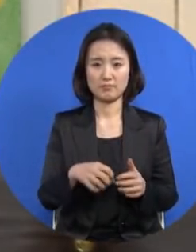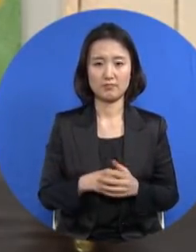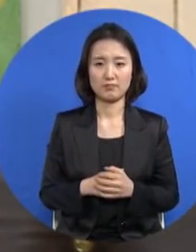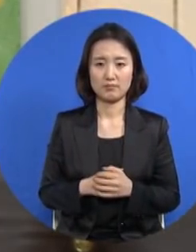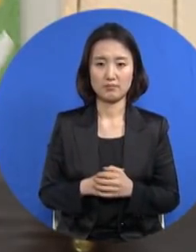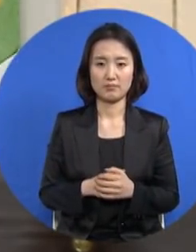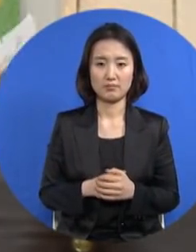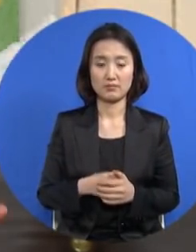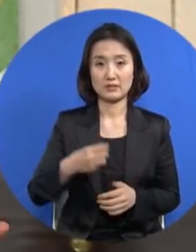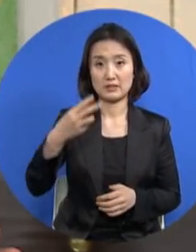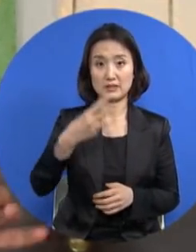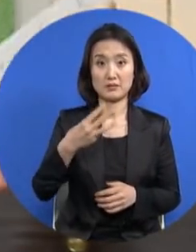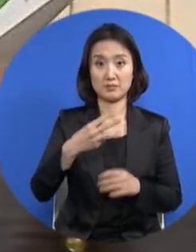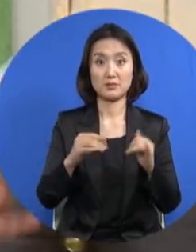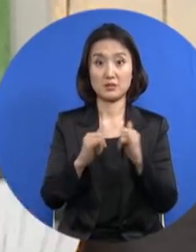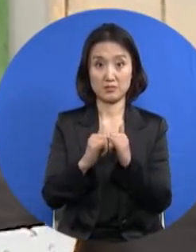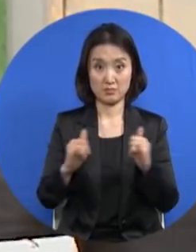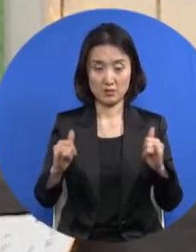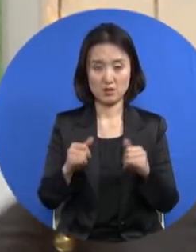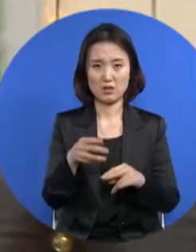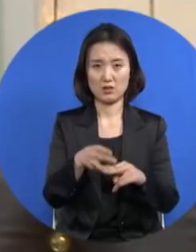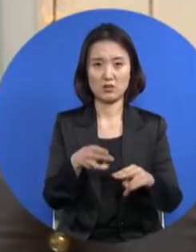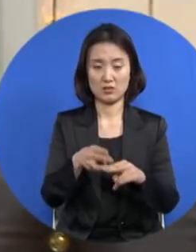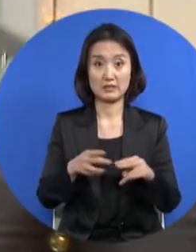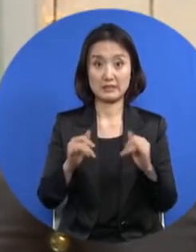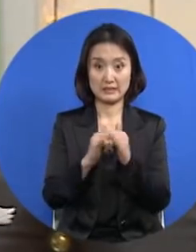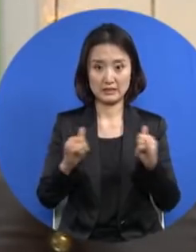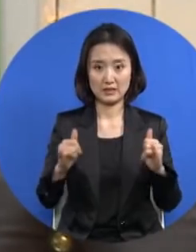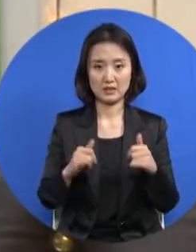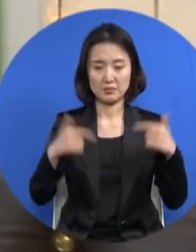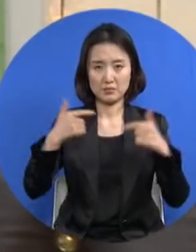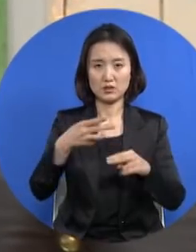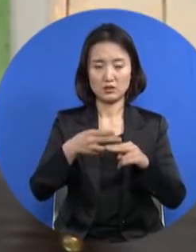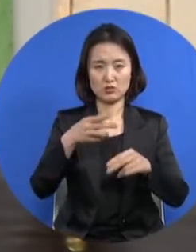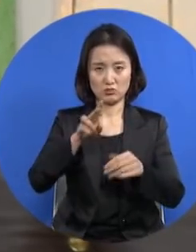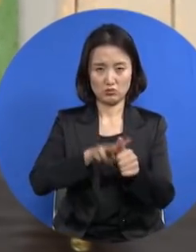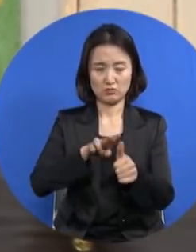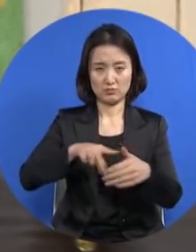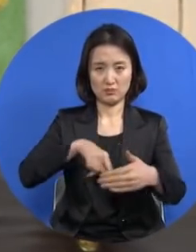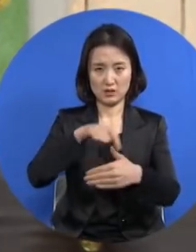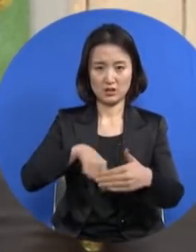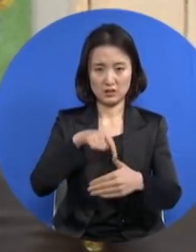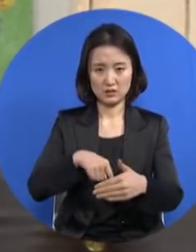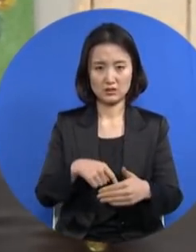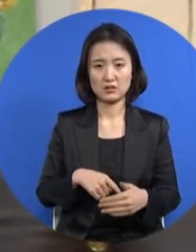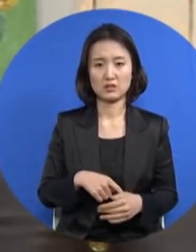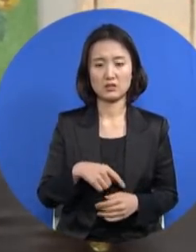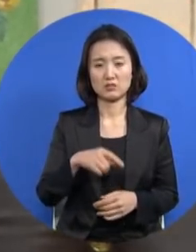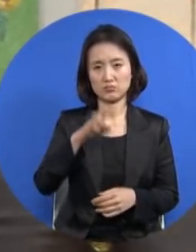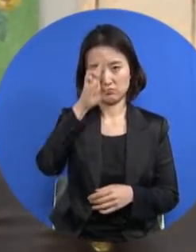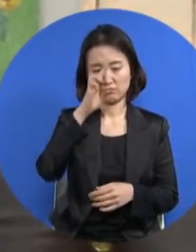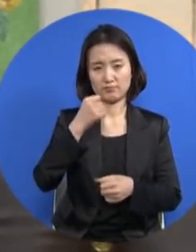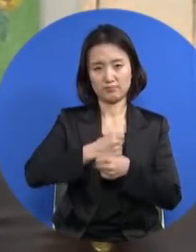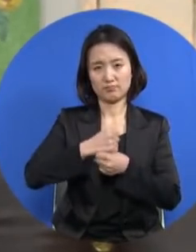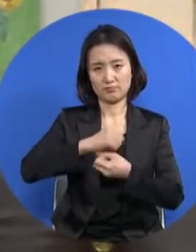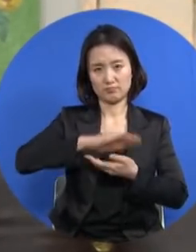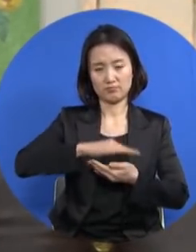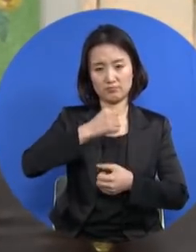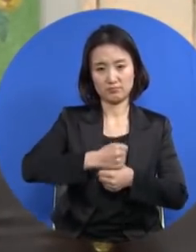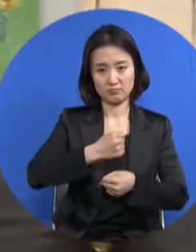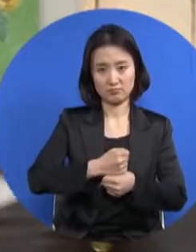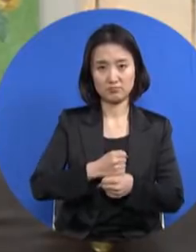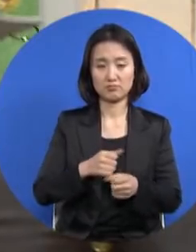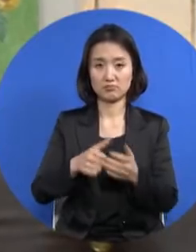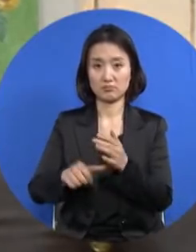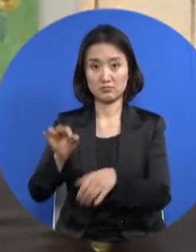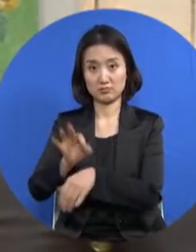예, 3,000명의 셰프가 매일 슈퍼 안에서 사람들 보는 앞에서 도시락을 만들면 시장 보러